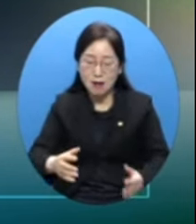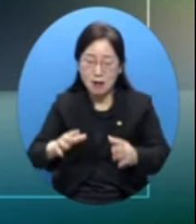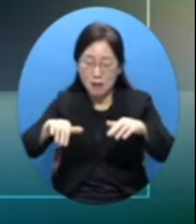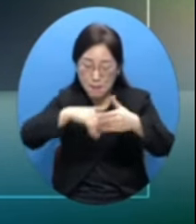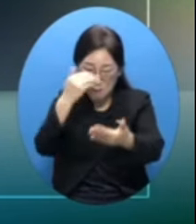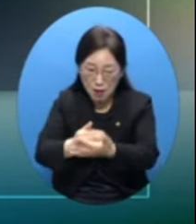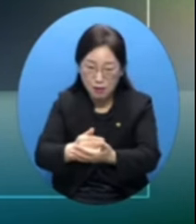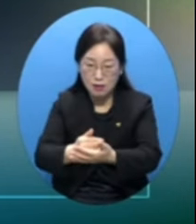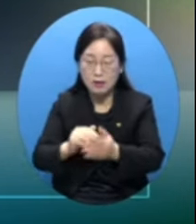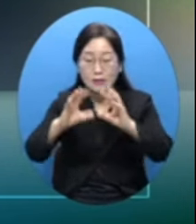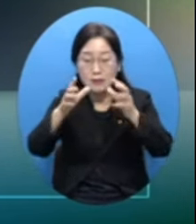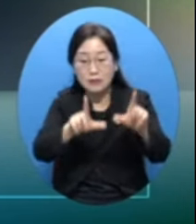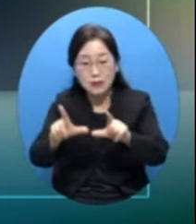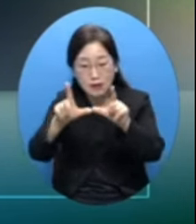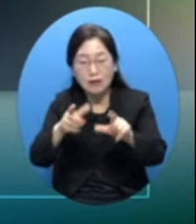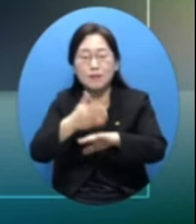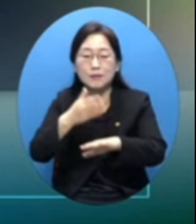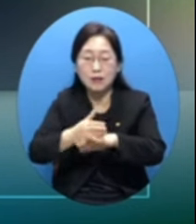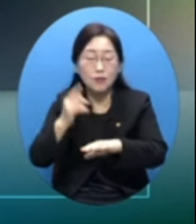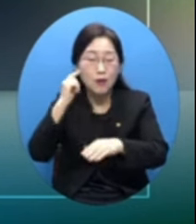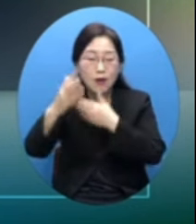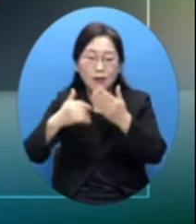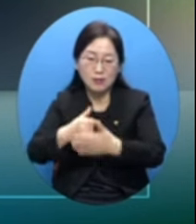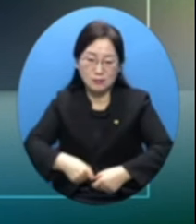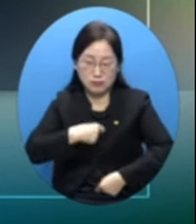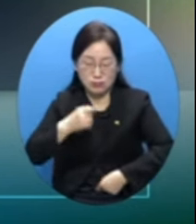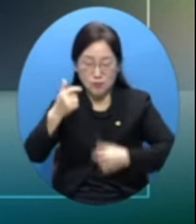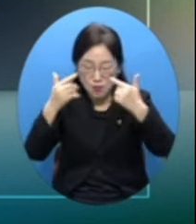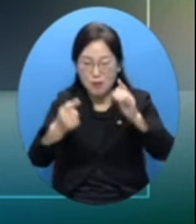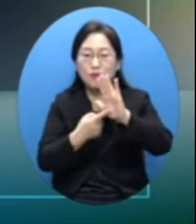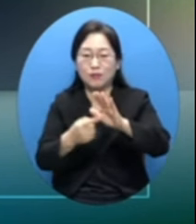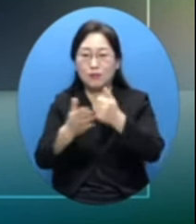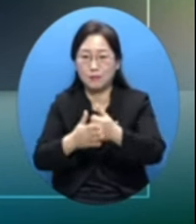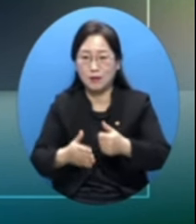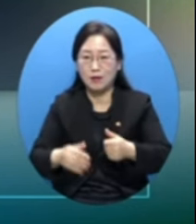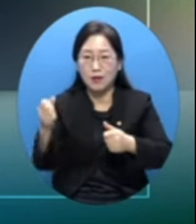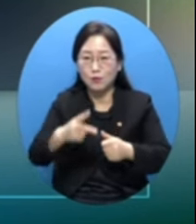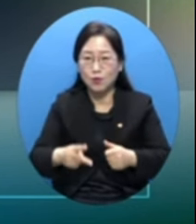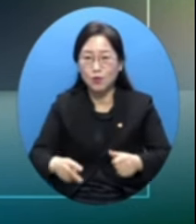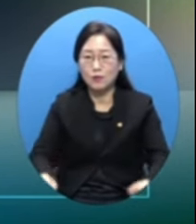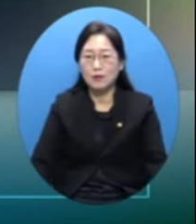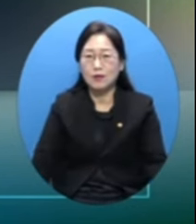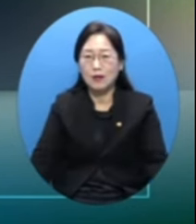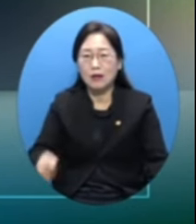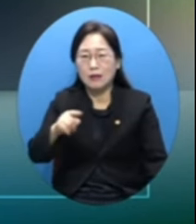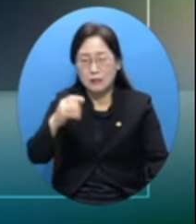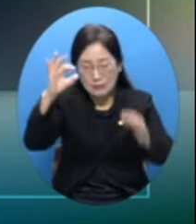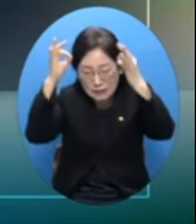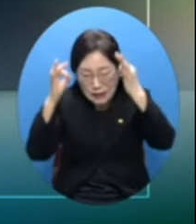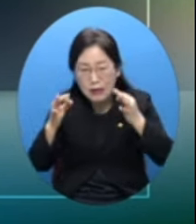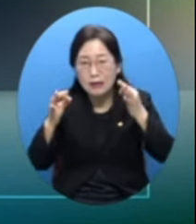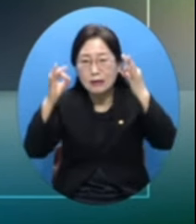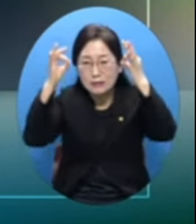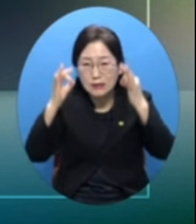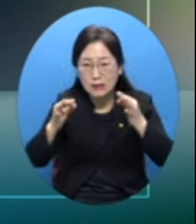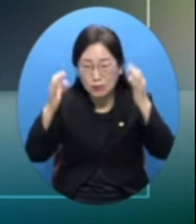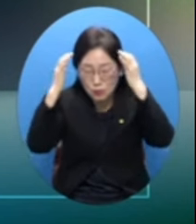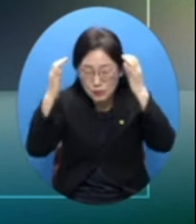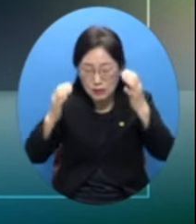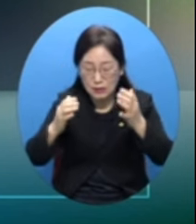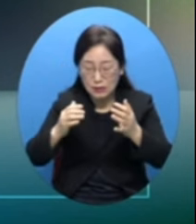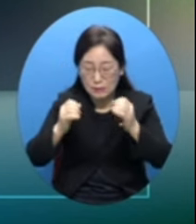의가 분명히 드러나기 때문입니다. 땀과 고생의 잔을 맛보게 하심을 감사합니다. 그래서 주님의 사랑을 깨닫기